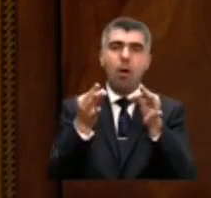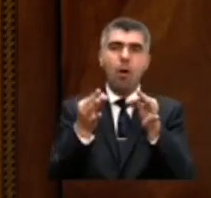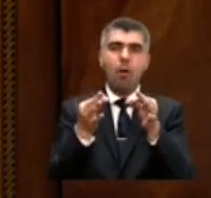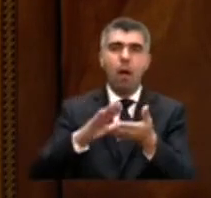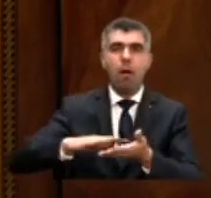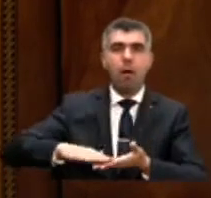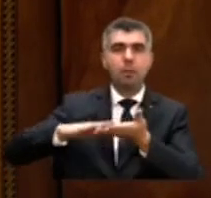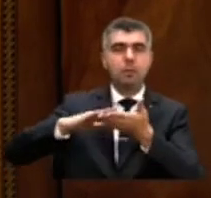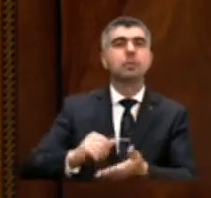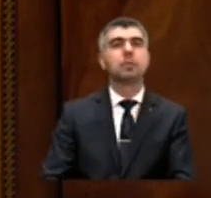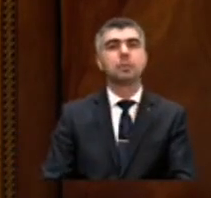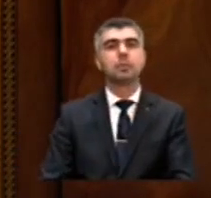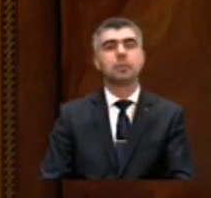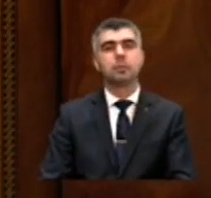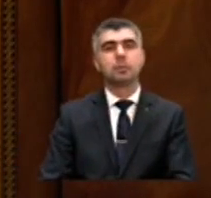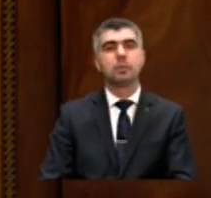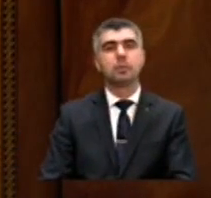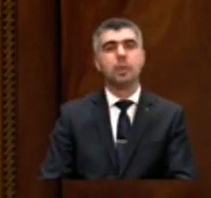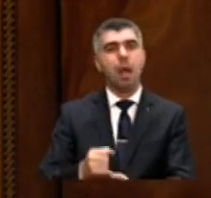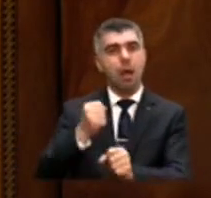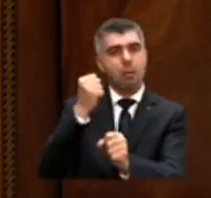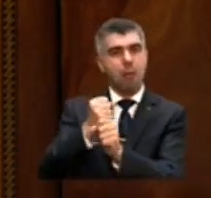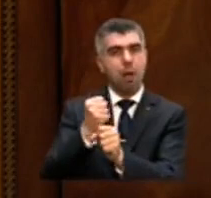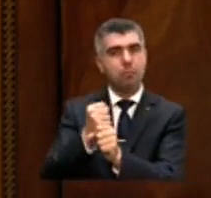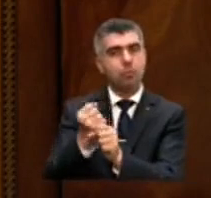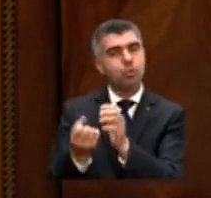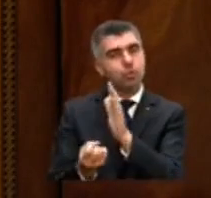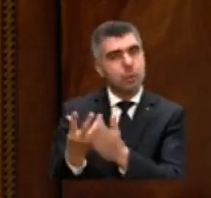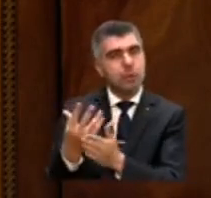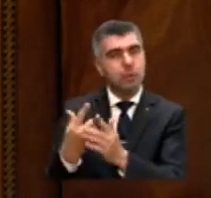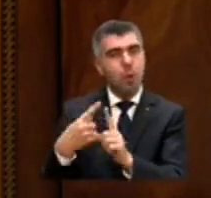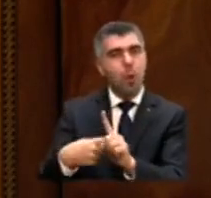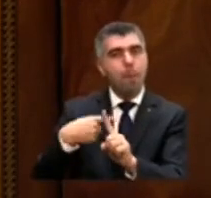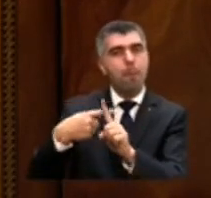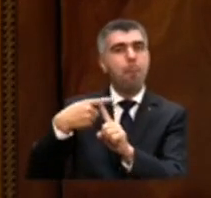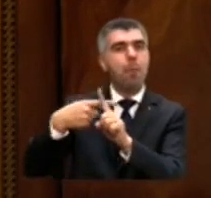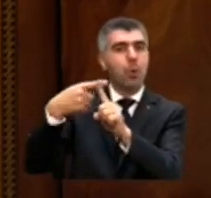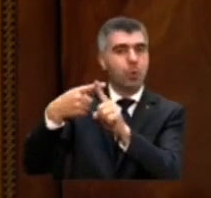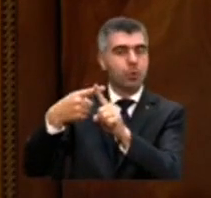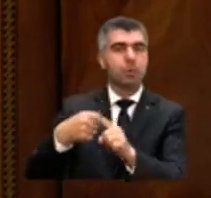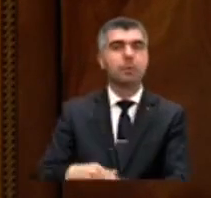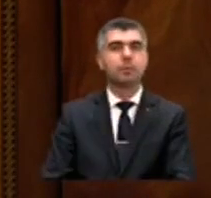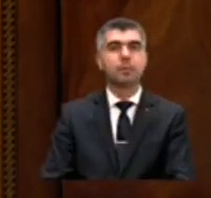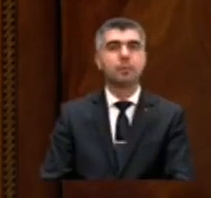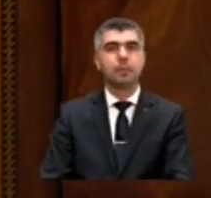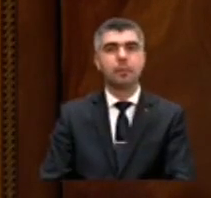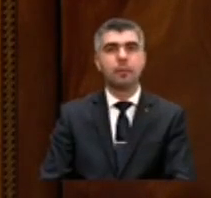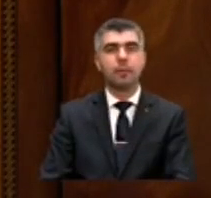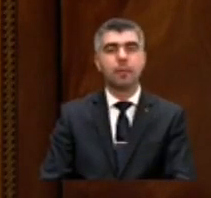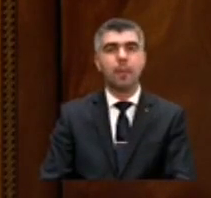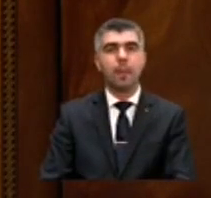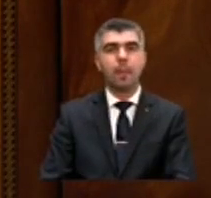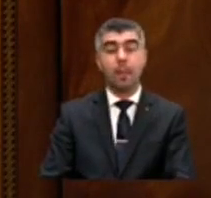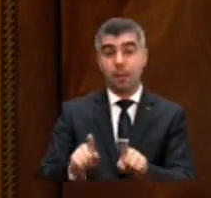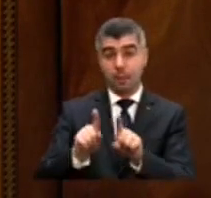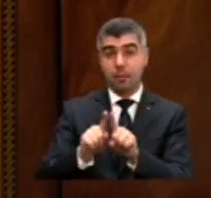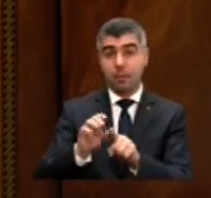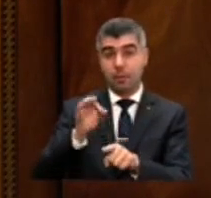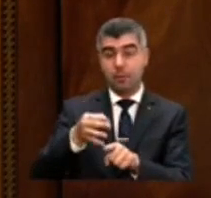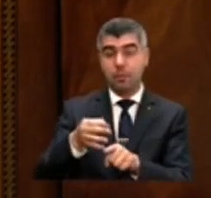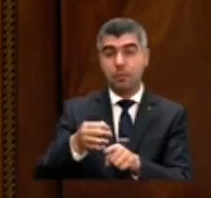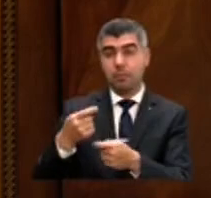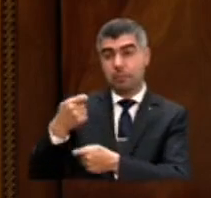بلادنا وخلق فرص الشغل والرفع من القيمة المضافة الوطنية. ويشكل تعزيز القدرة التنافسية